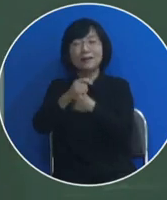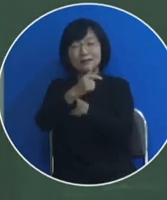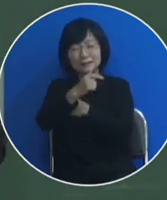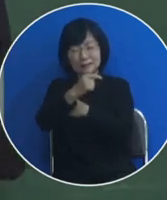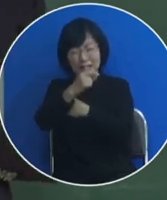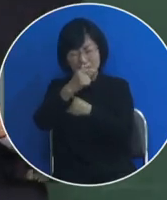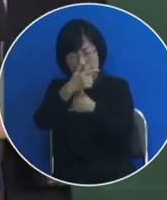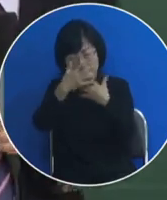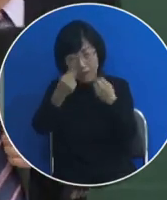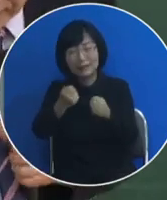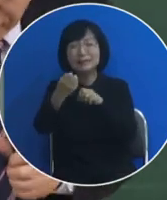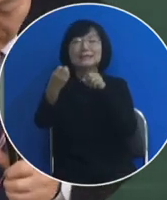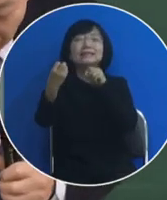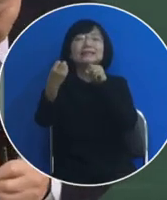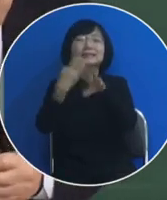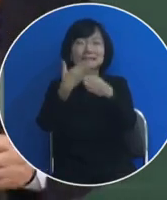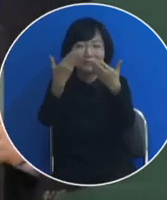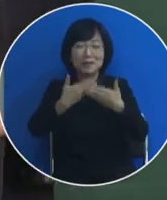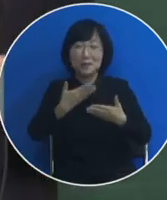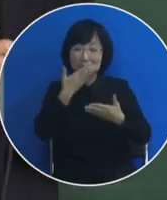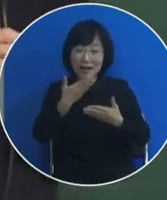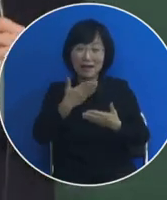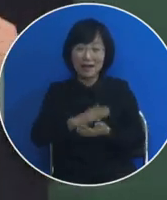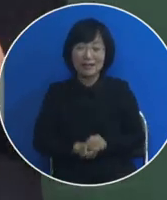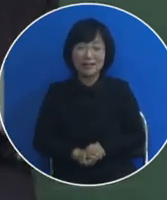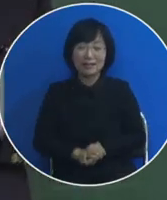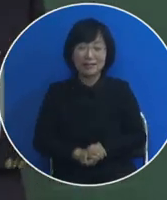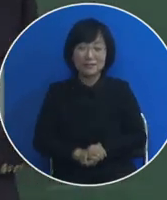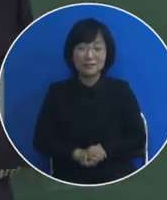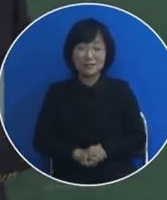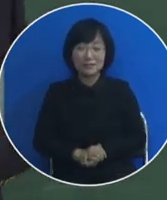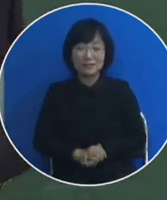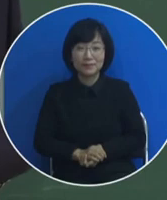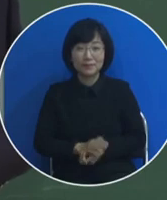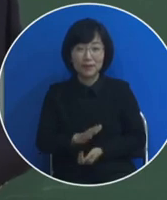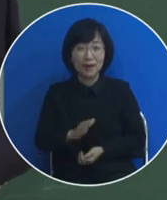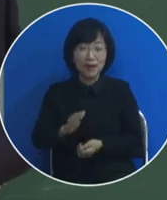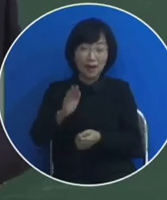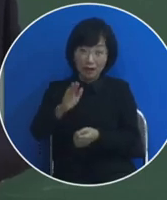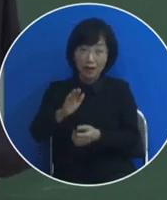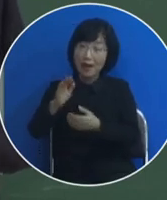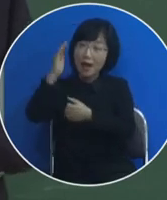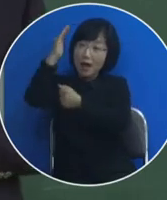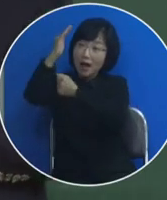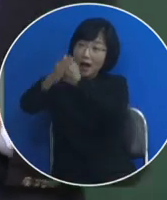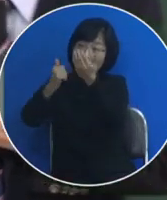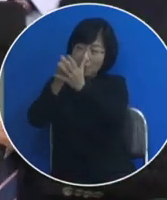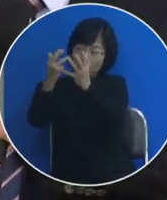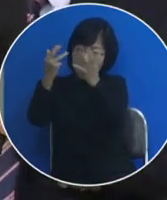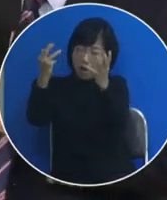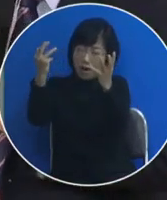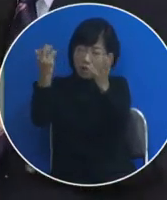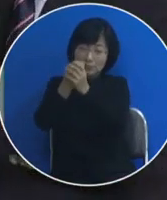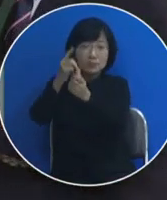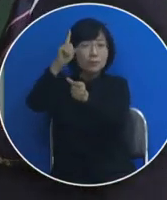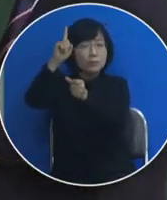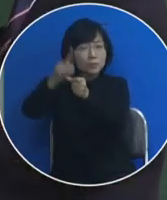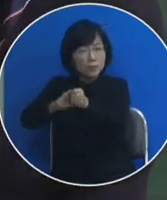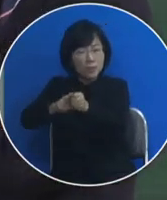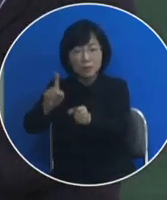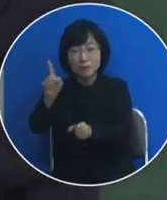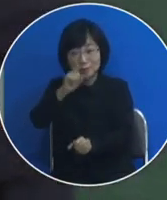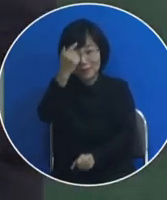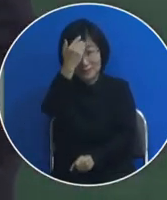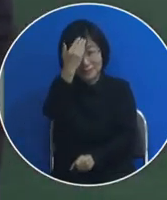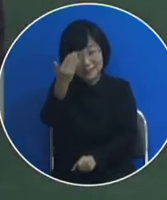그러면 도대체 하나님의 절대 목표가 뭐냐는 겁니다. Then what in the world is God's absolute plan?